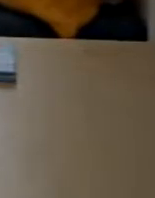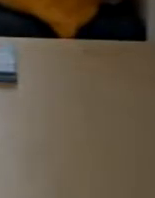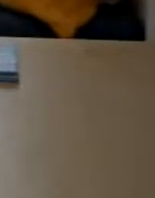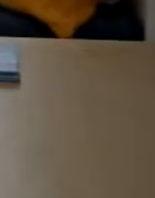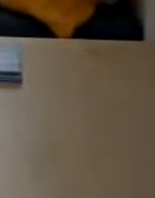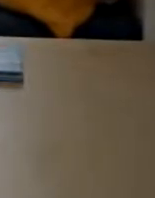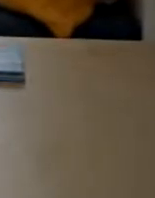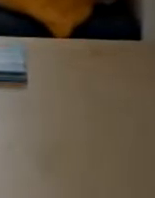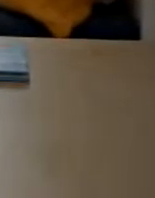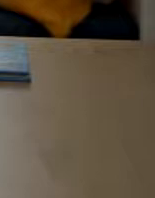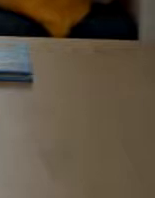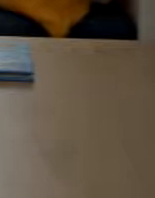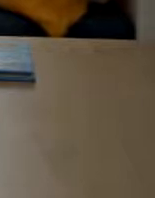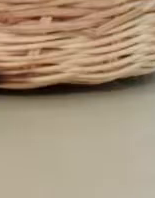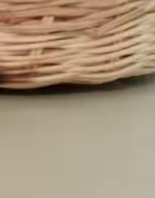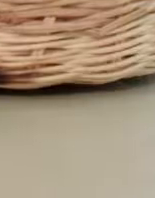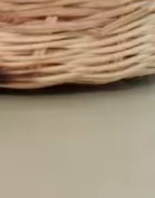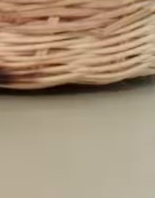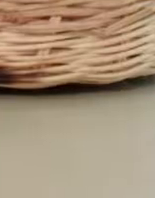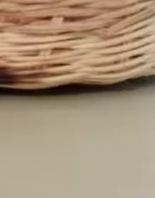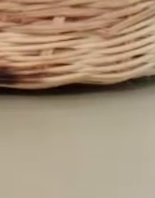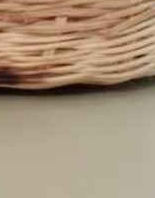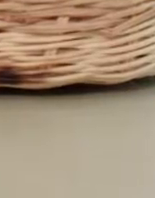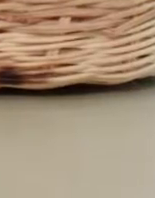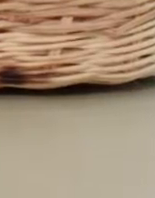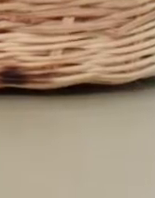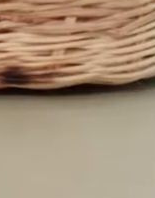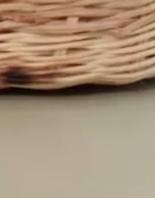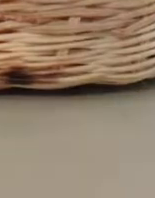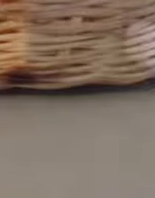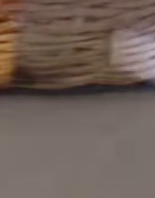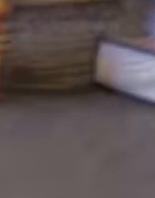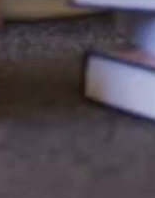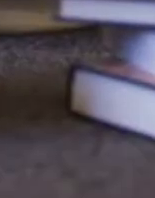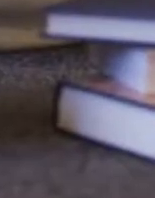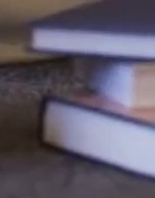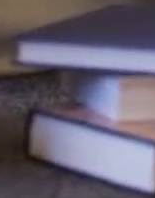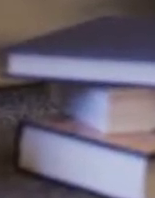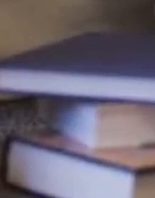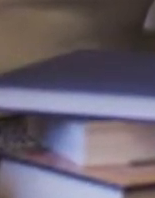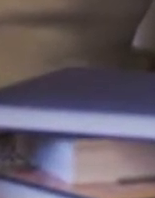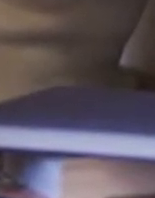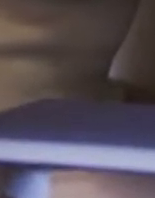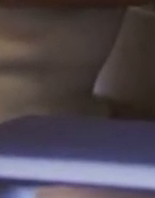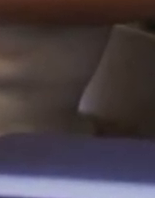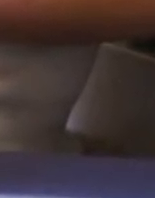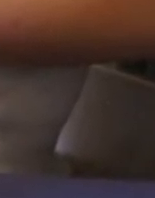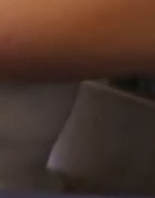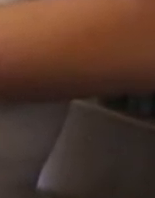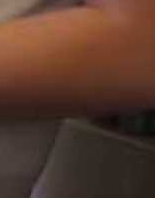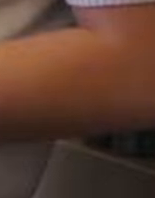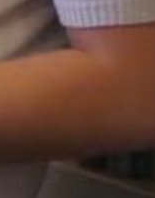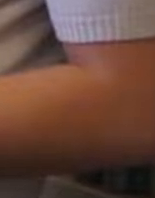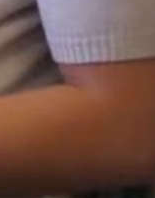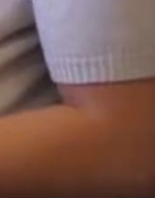pahit-pahit terus dibuang. Amalan membaca